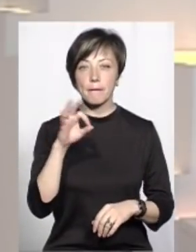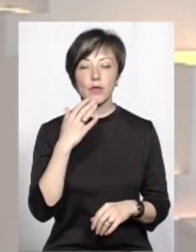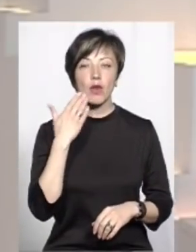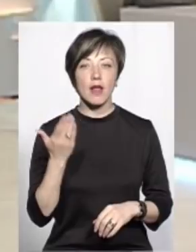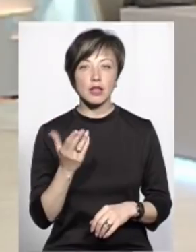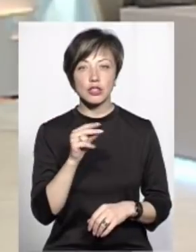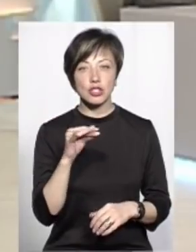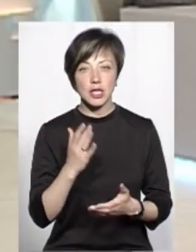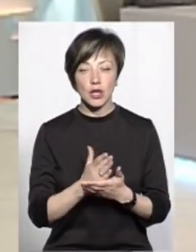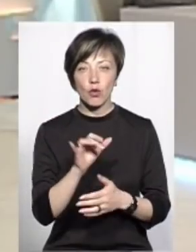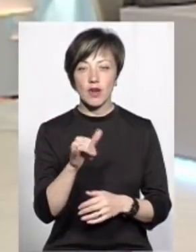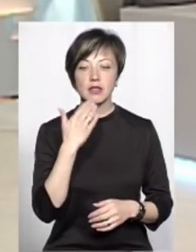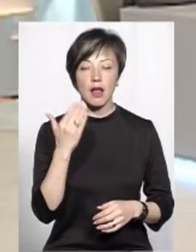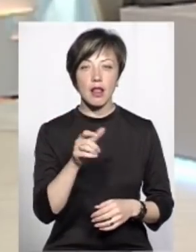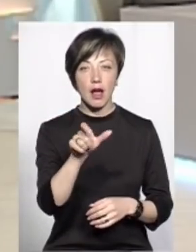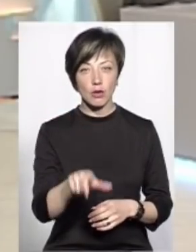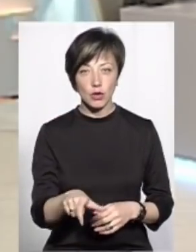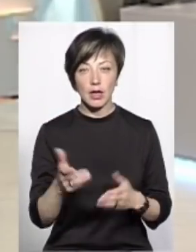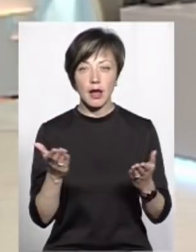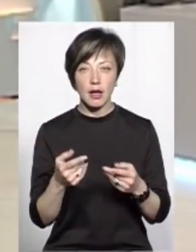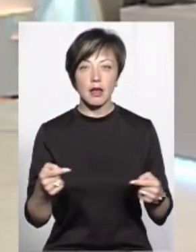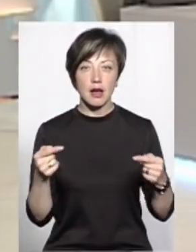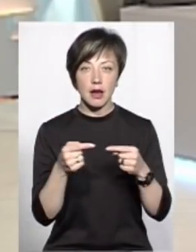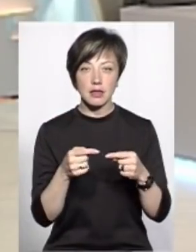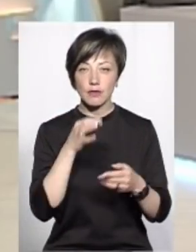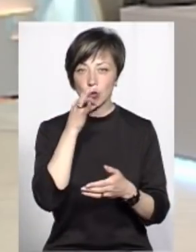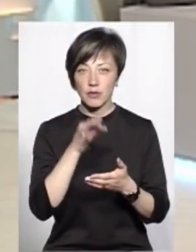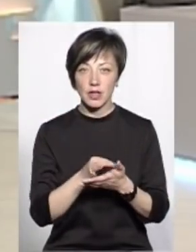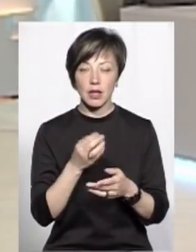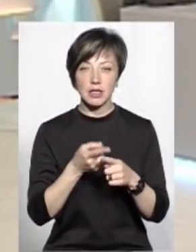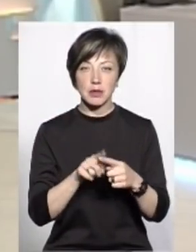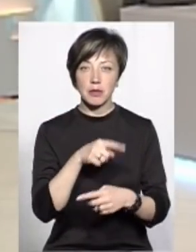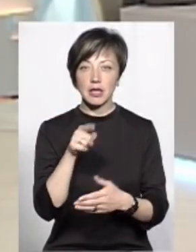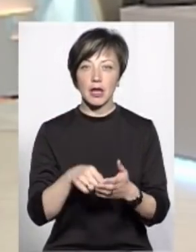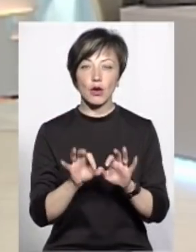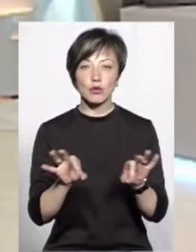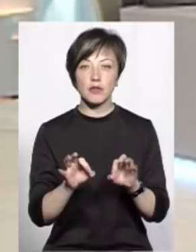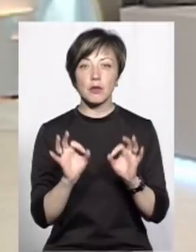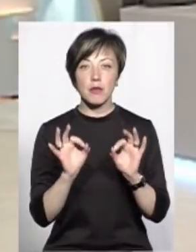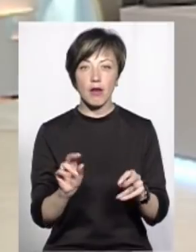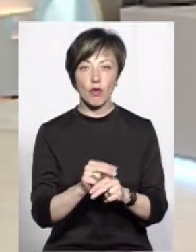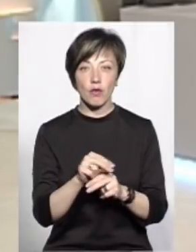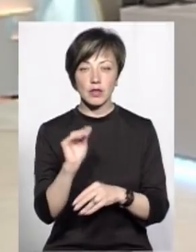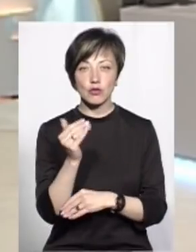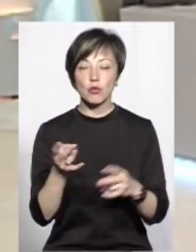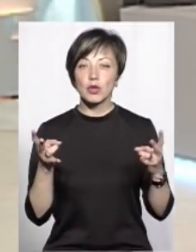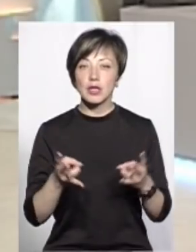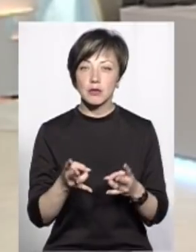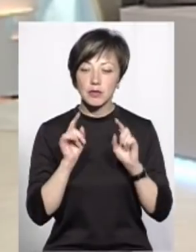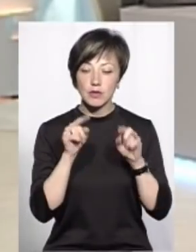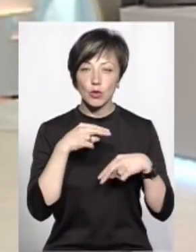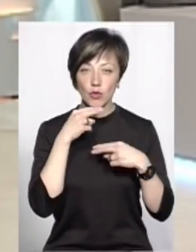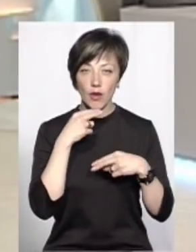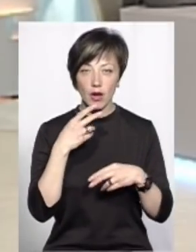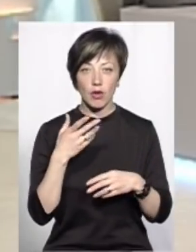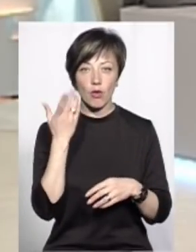А чи є у вас лектори, які якраз відповідають на це питання і розповідають, як правильно виховувати дитину, що потрібно звертати увагу